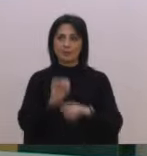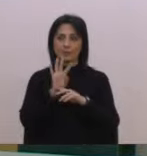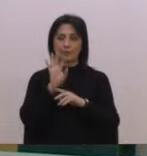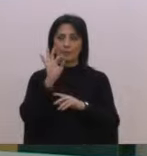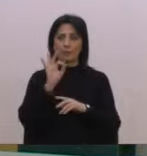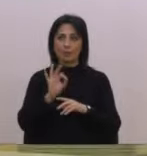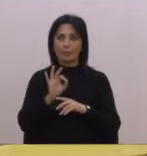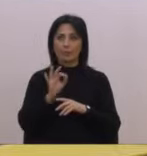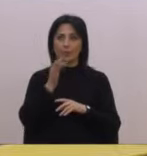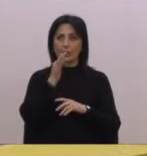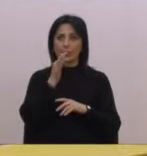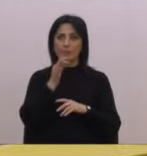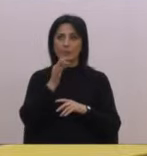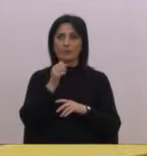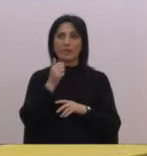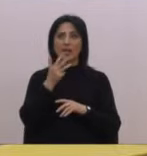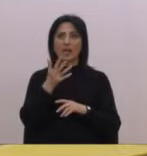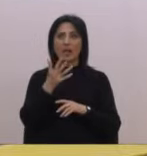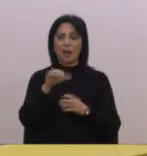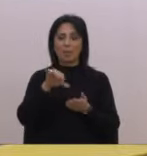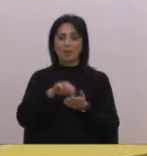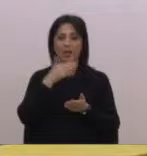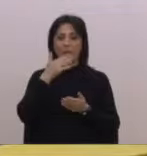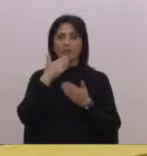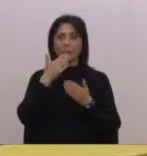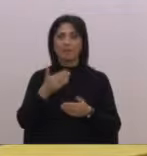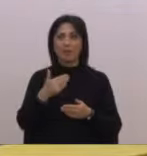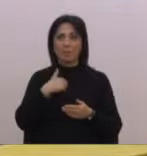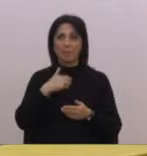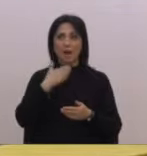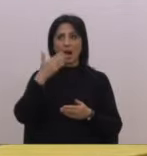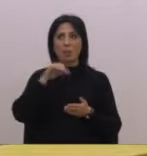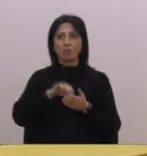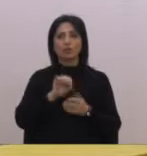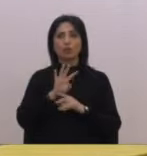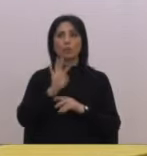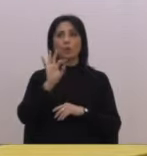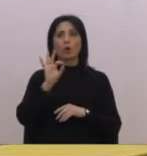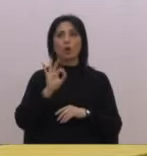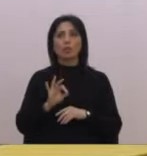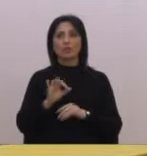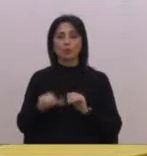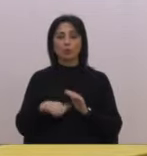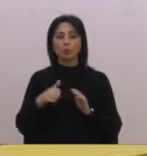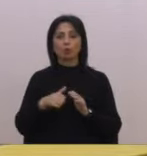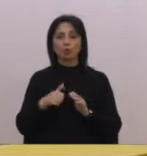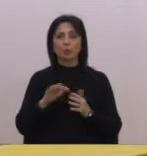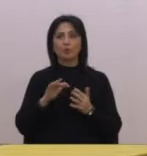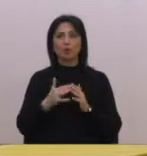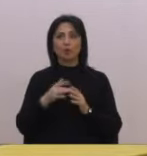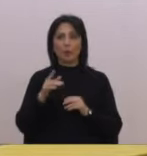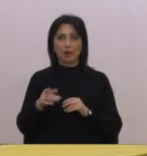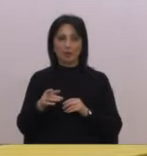14%-ია, ეს ჯერთი რამდენიმე გამოსვლელმა იკითხა, რომ მე გამოსვლაში ვთქვი, რომ 14%-იანი უმუშევრობა გვაქვს სოფლად